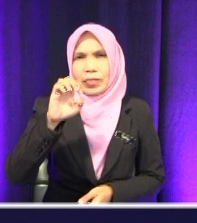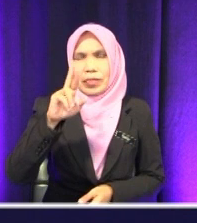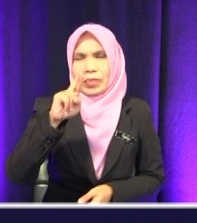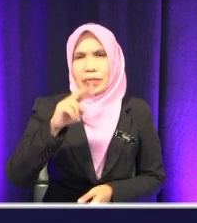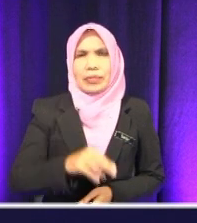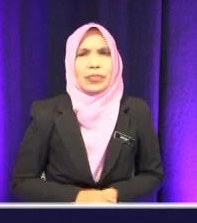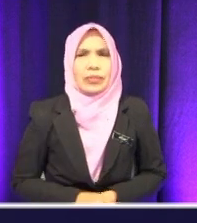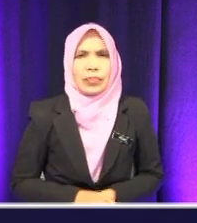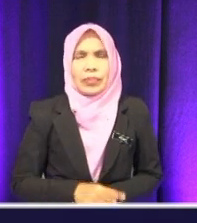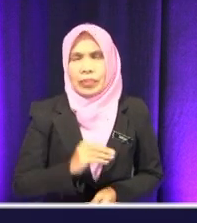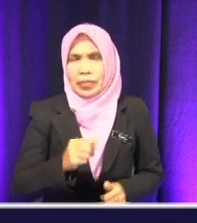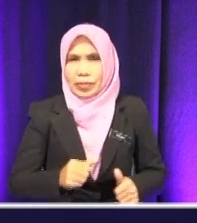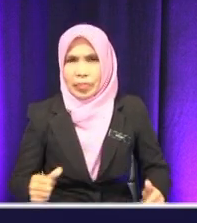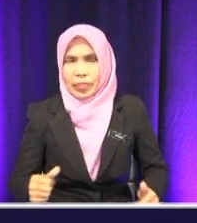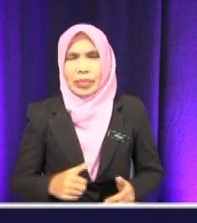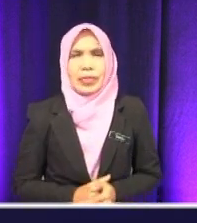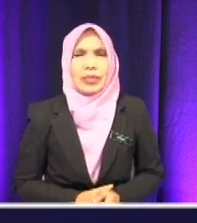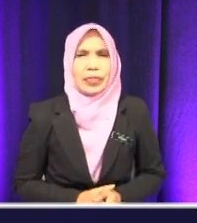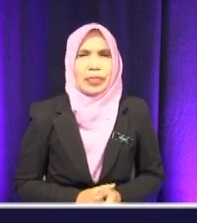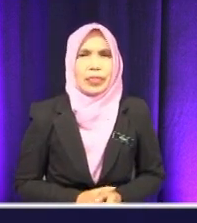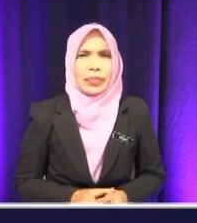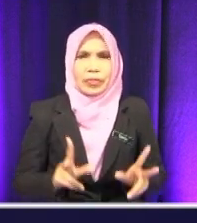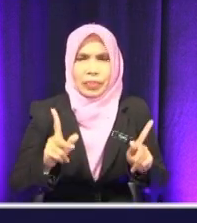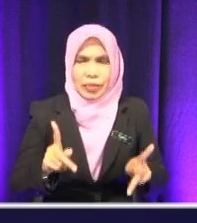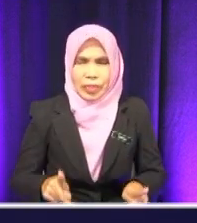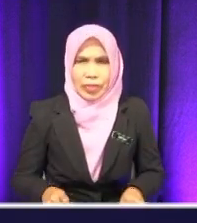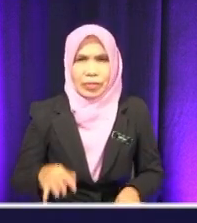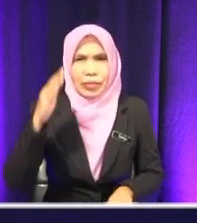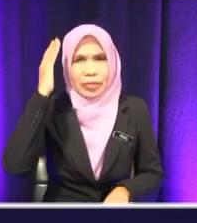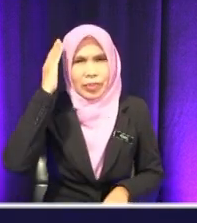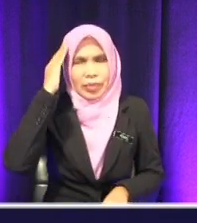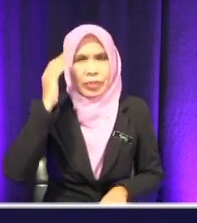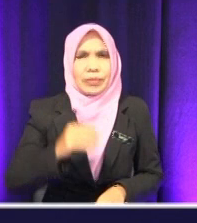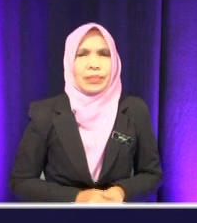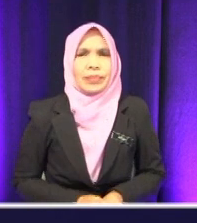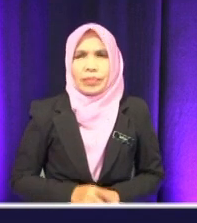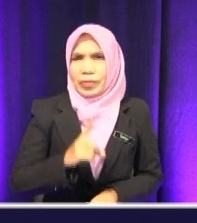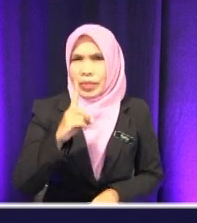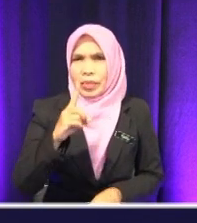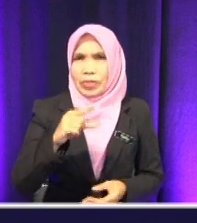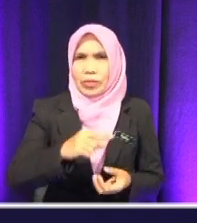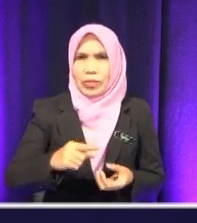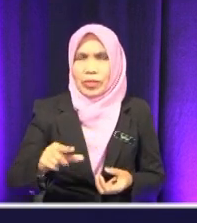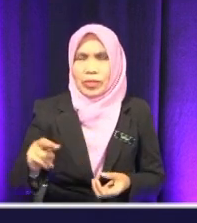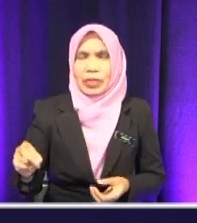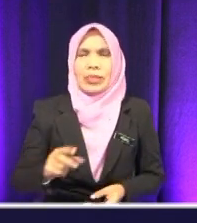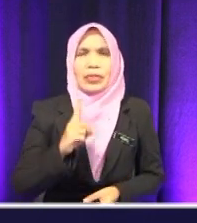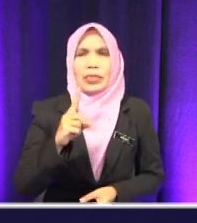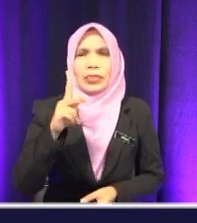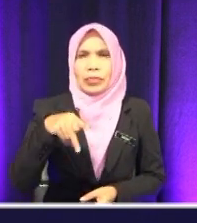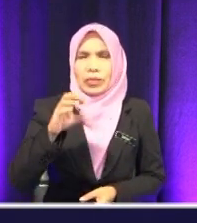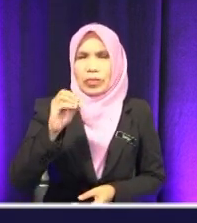ini pun Pastikan ingat setiap ulasan satu ulasan satu poin mesti ada perbandingan